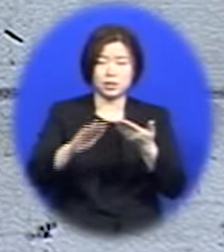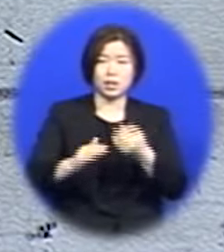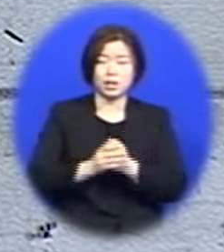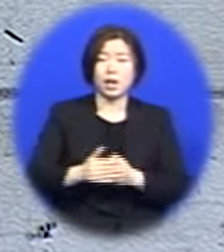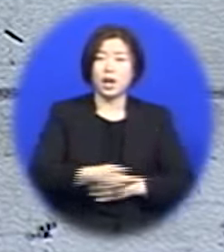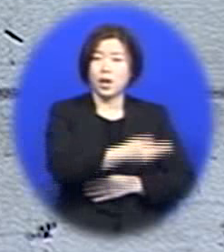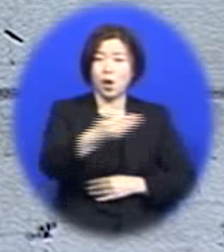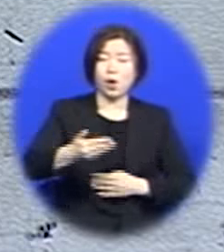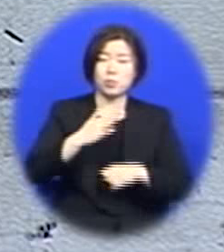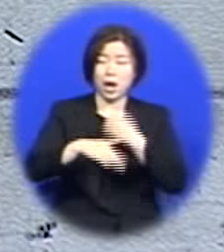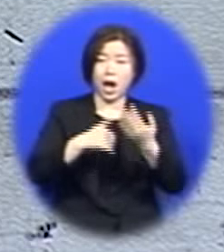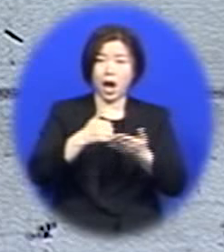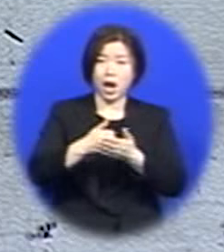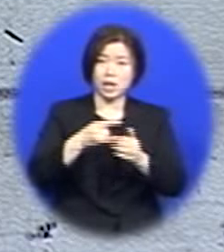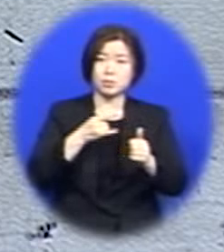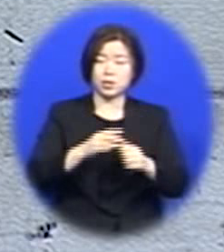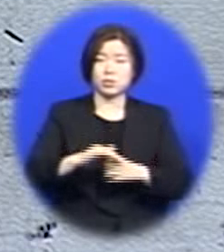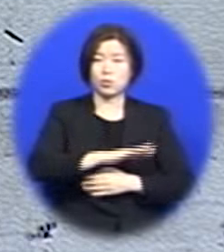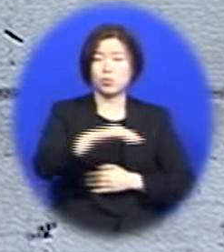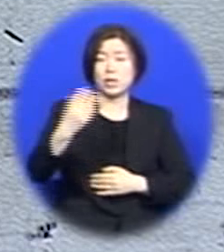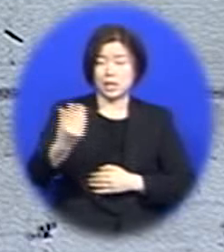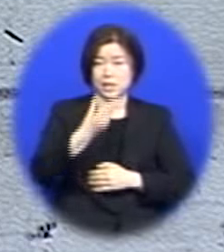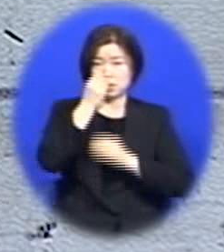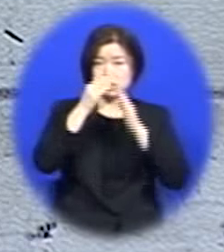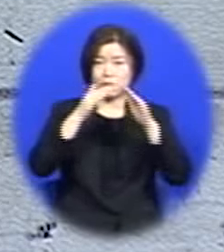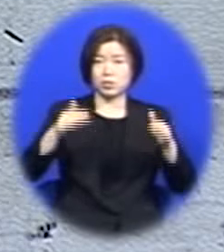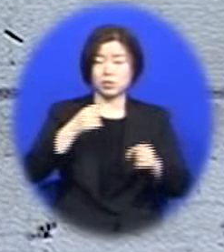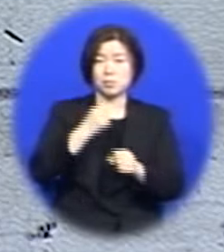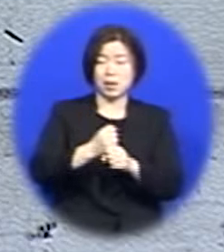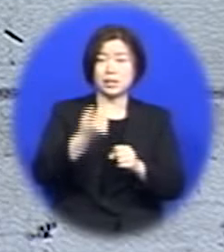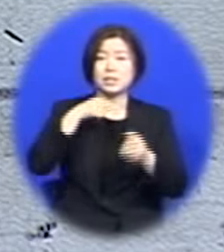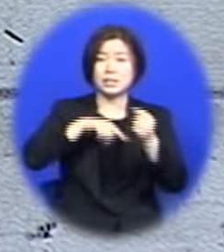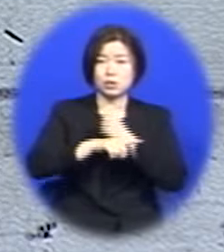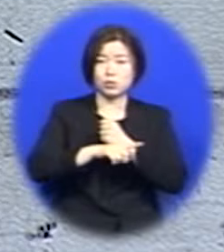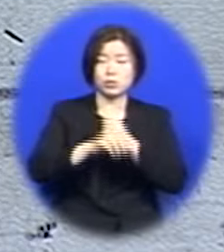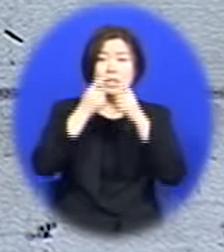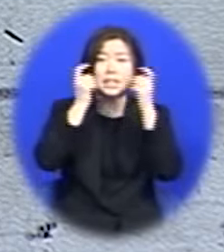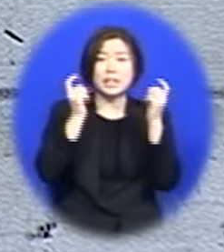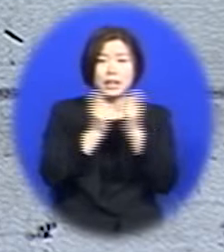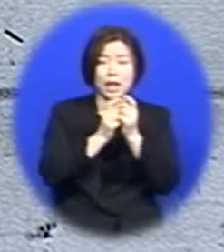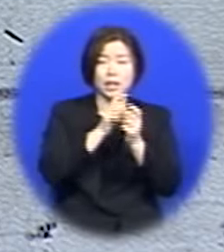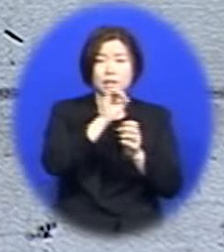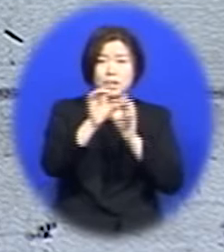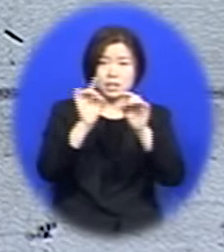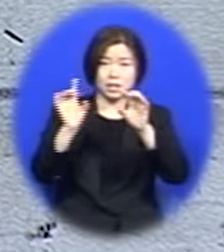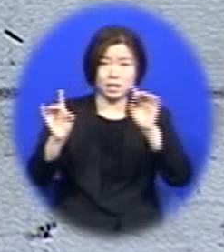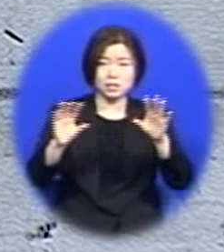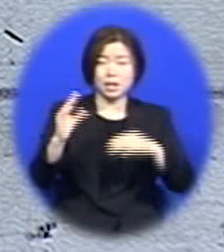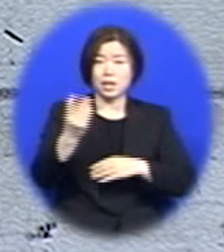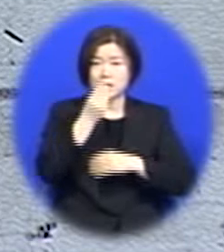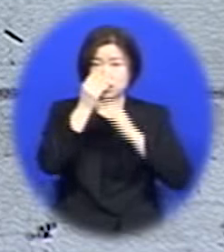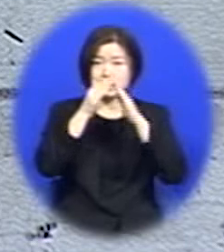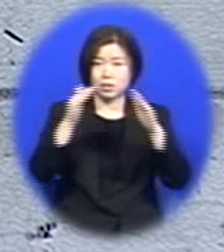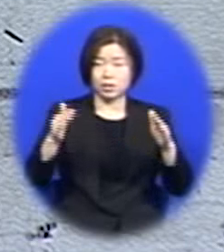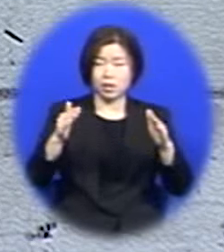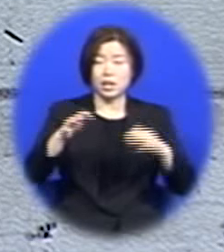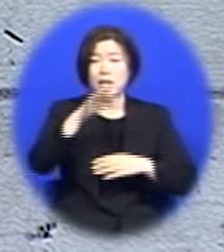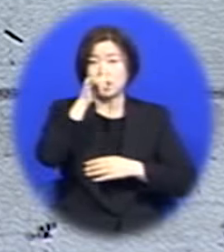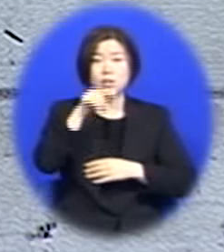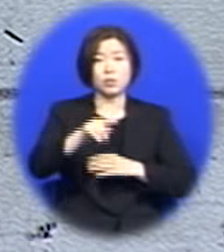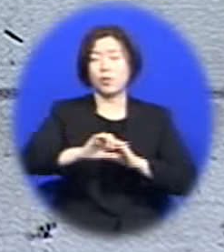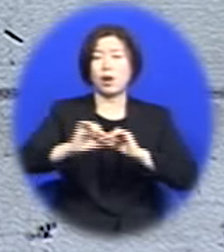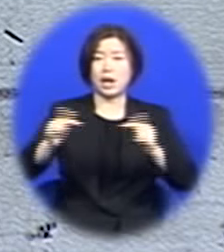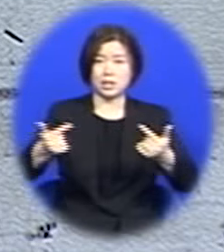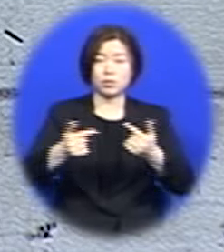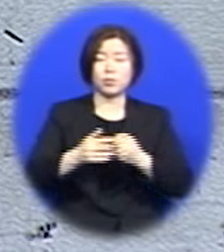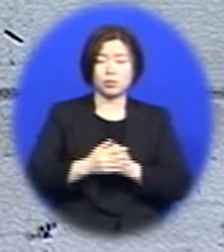여러분, 하나님께서 우리를 성전 삼으신 것은 개인 한 사람 한 사람을 성전 삼으셨다는 데 있는 게 아닙니다.